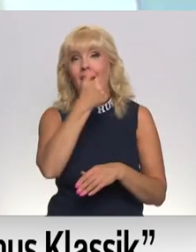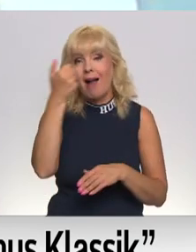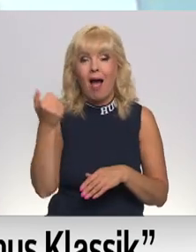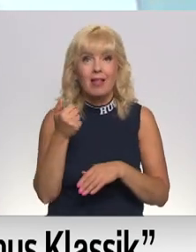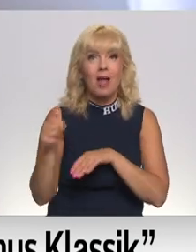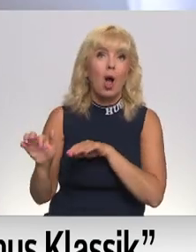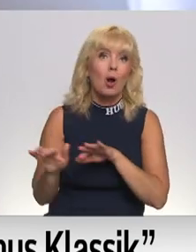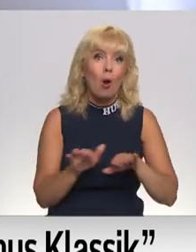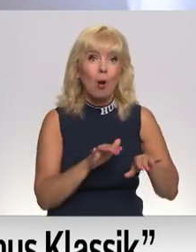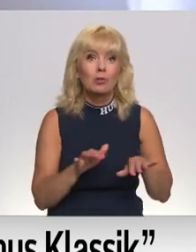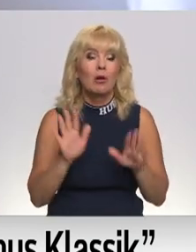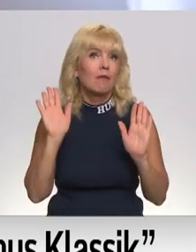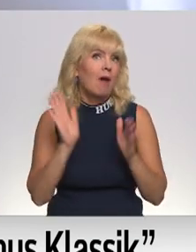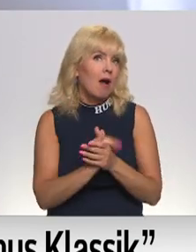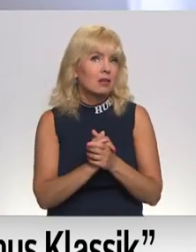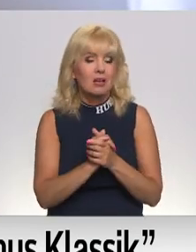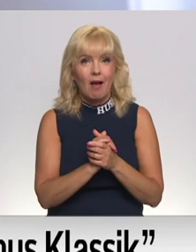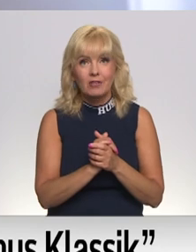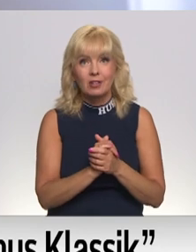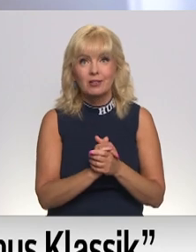komponistu. Vai tīnāk?